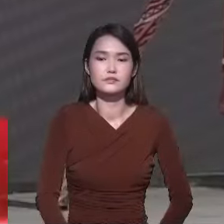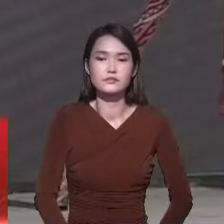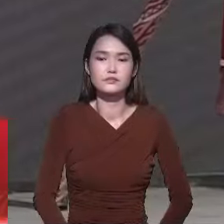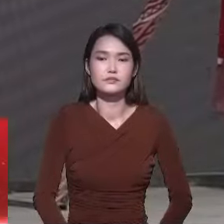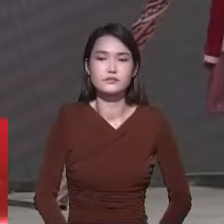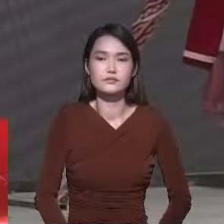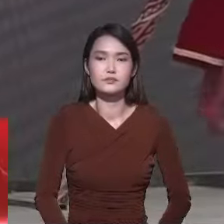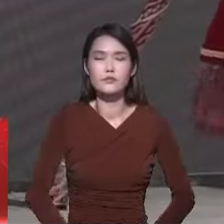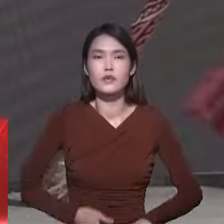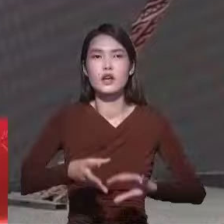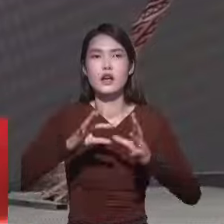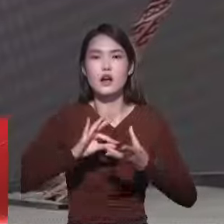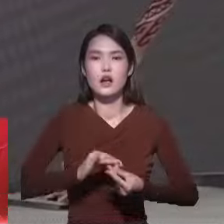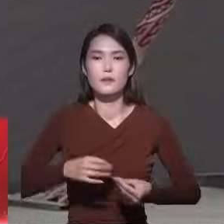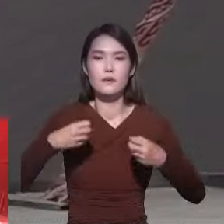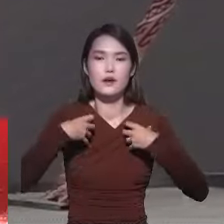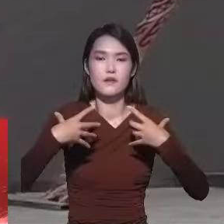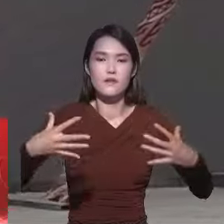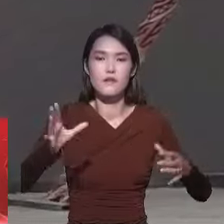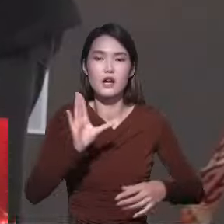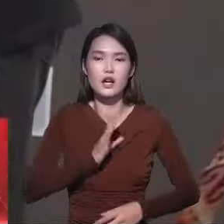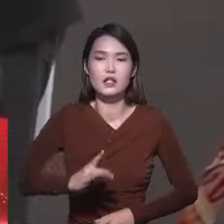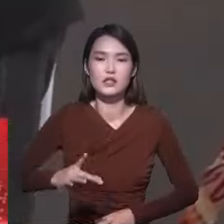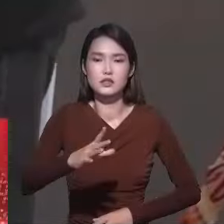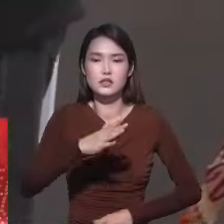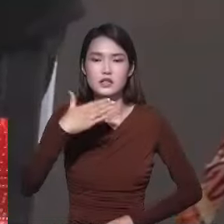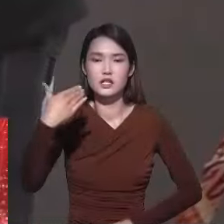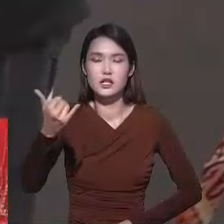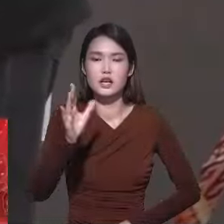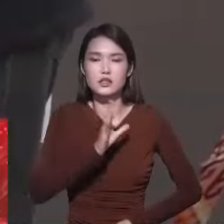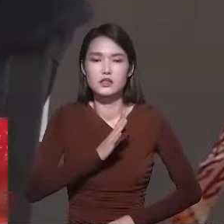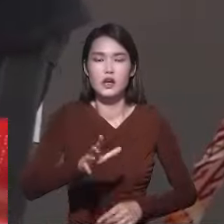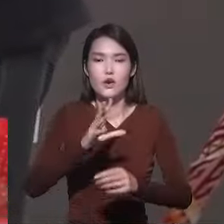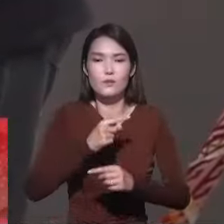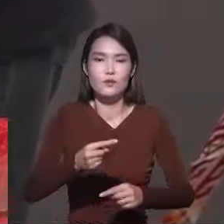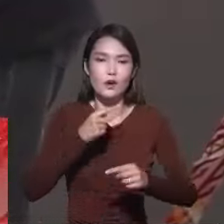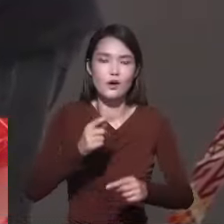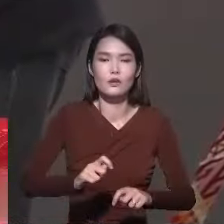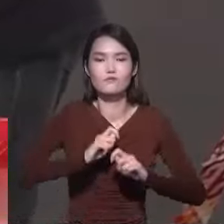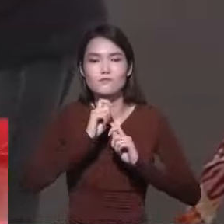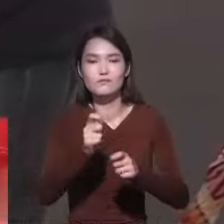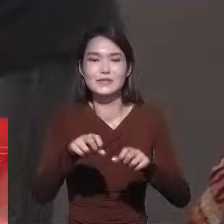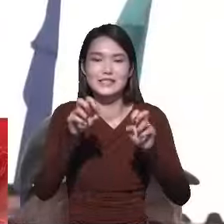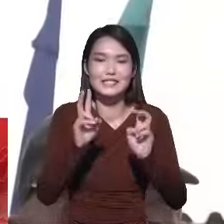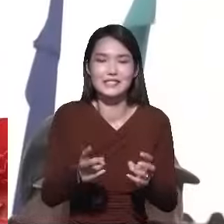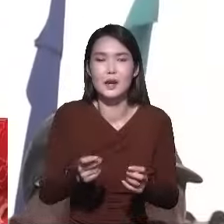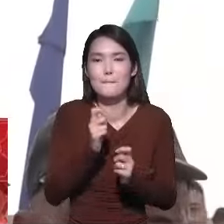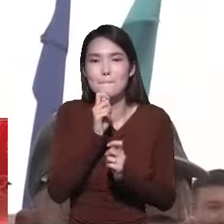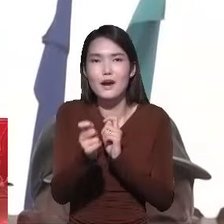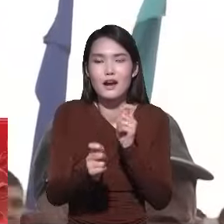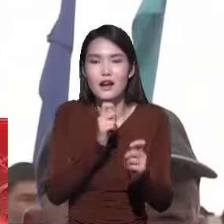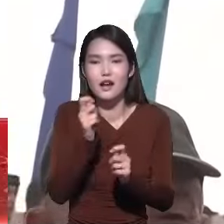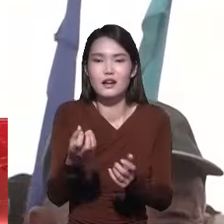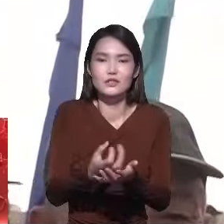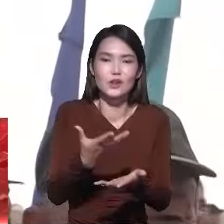По итогам мероприятия победители республиканских игр и конкурсов были награждены дипломами, денежными и специальными призами. Автомобиль был